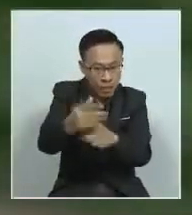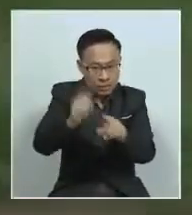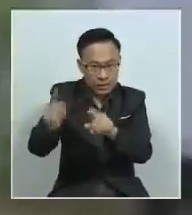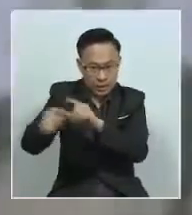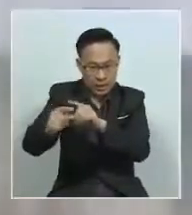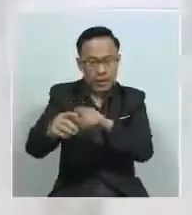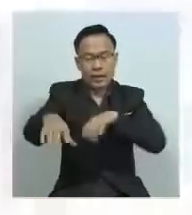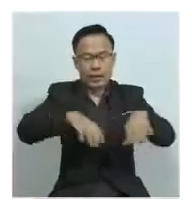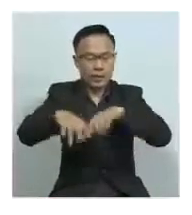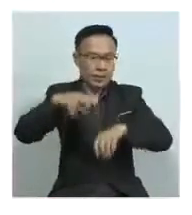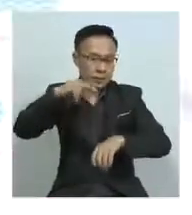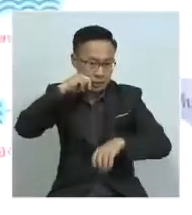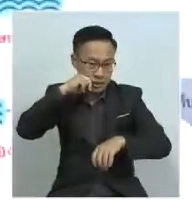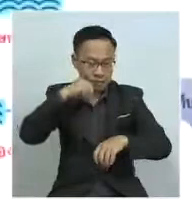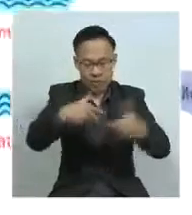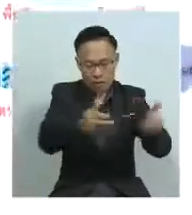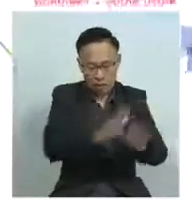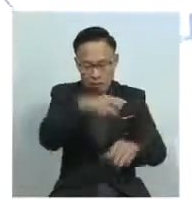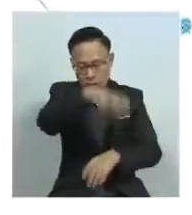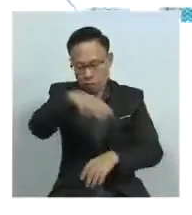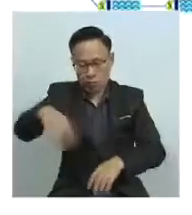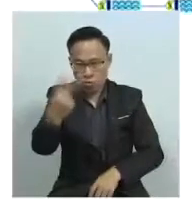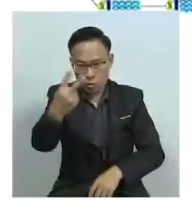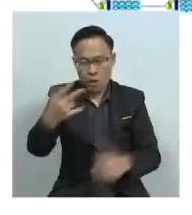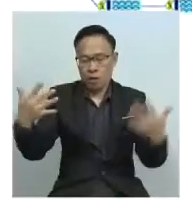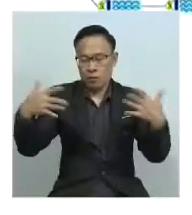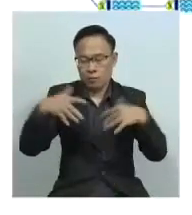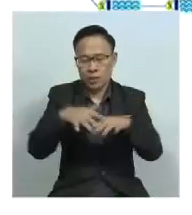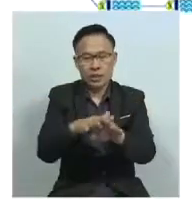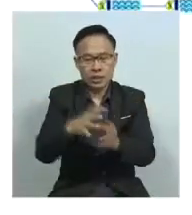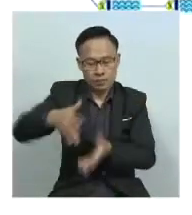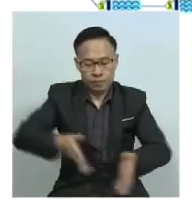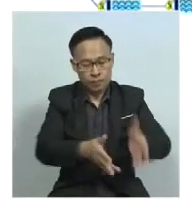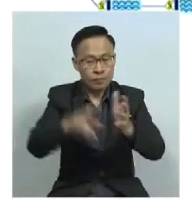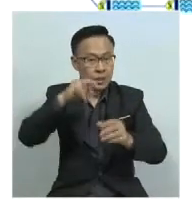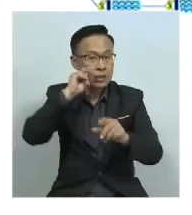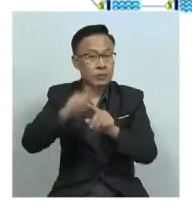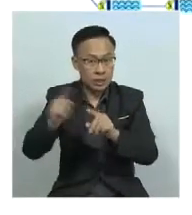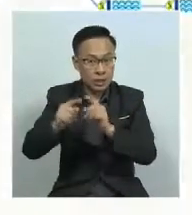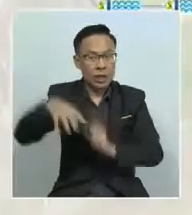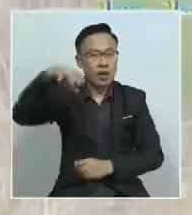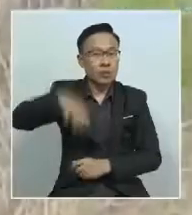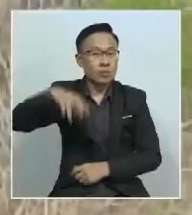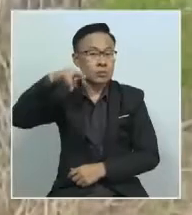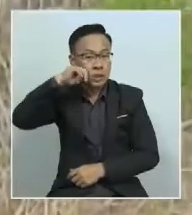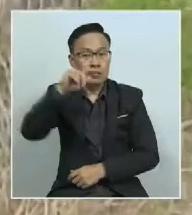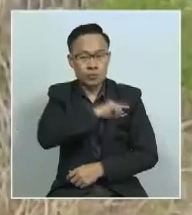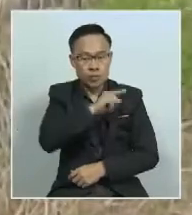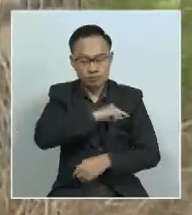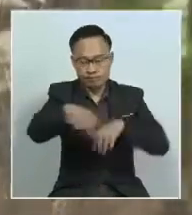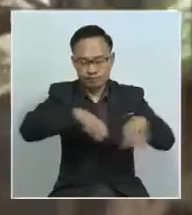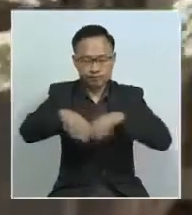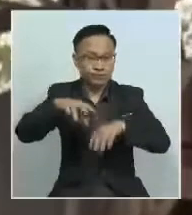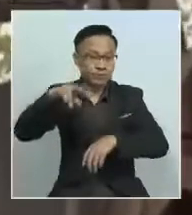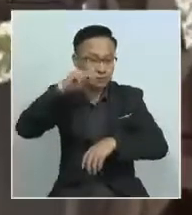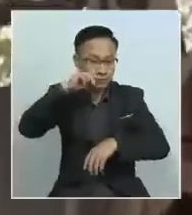การน้ำในบึงราชนกและบึงบรเพชรเกิดประสิทธิภาพเชื่อมโยงกับแม่น้ำสายหลักอย่างเป็นระบบจึงมอบหมายให้กรมชลประทานเป็นหน่วยงานหลักบริหารจัด